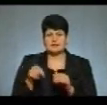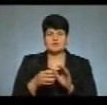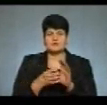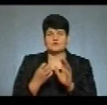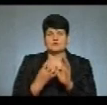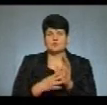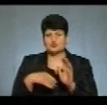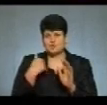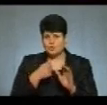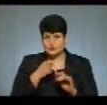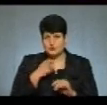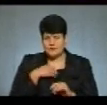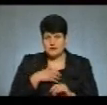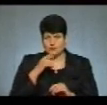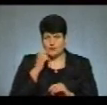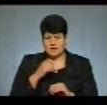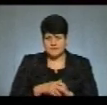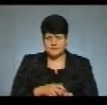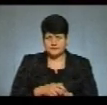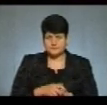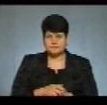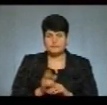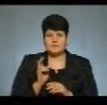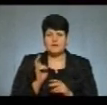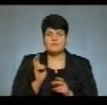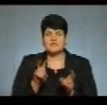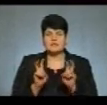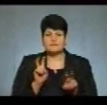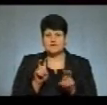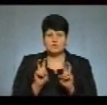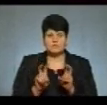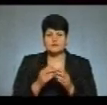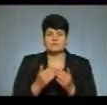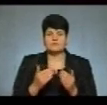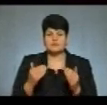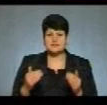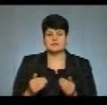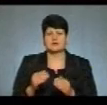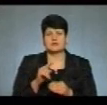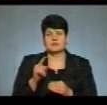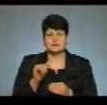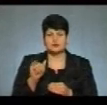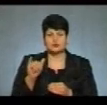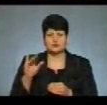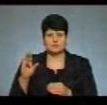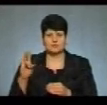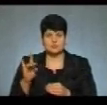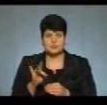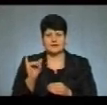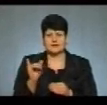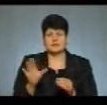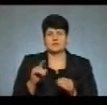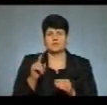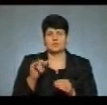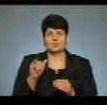1990 році тут у нас в Україні. Відвідувачам виставки про проголошення акту злуки Української Народної Республіки і Західноукраїнської Народної Республіки,